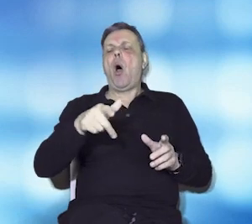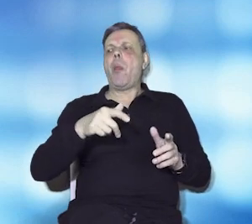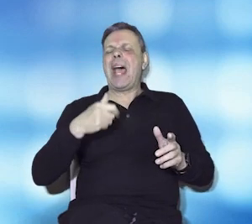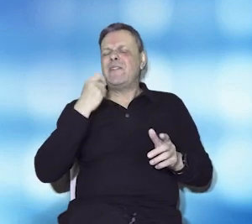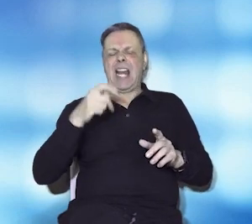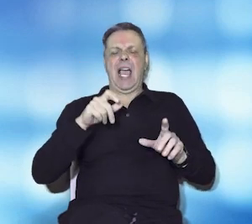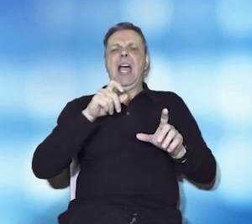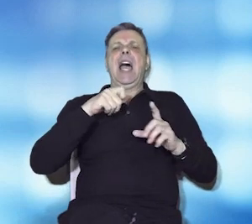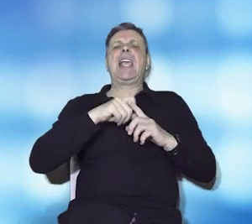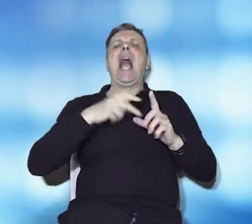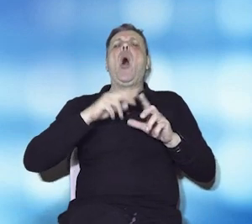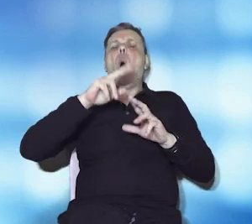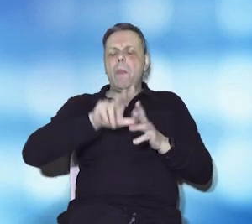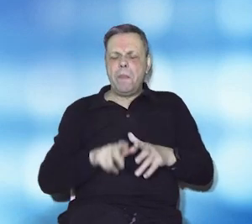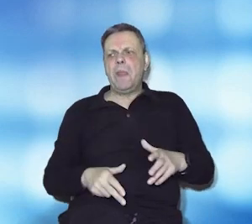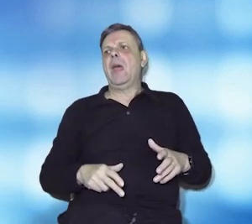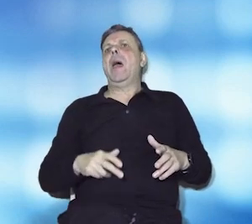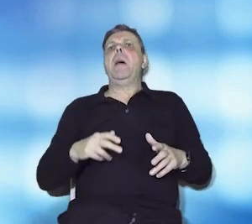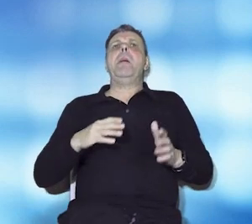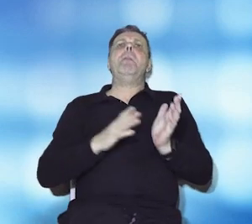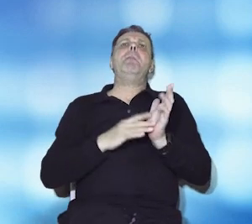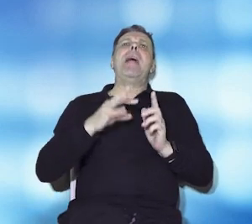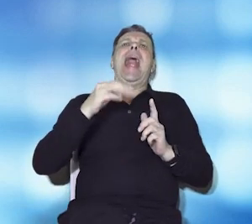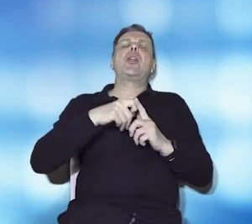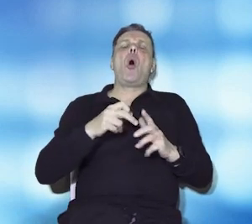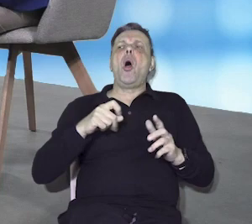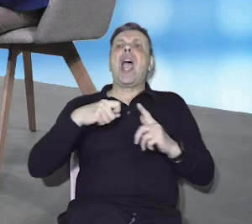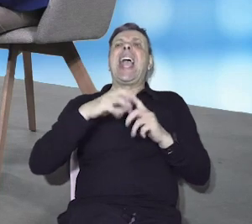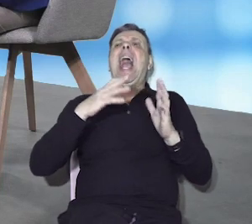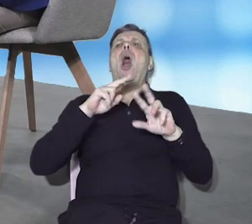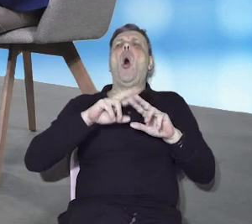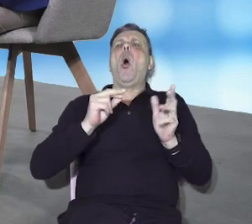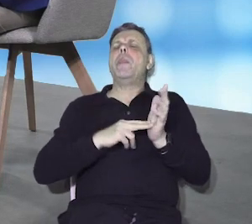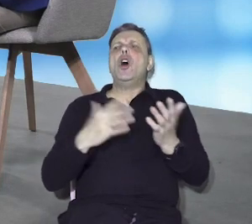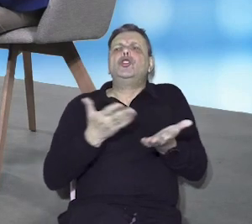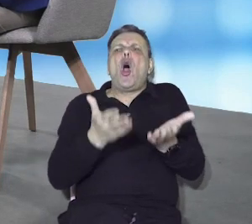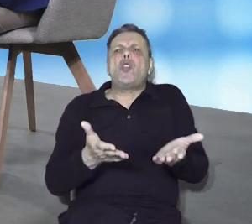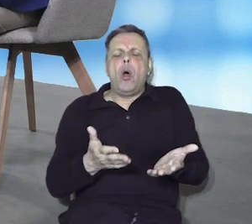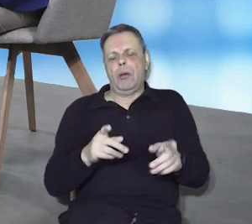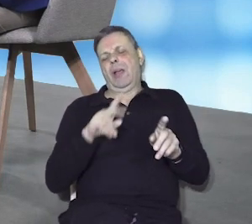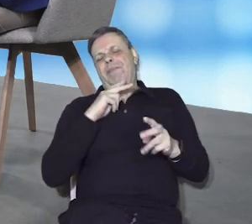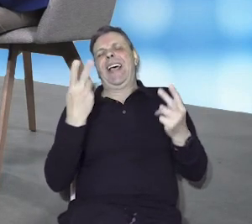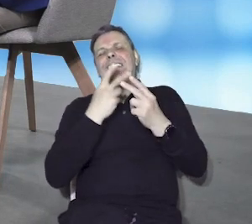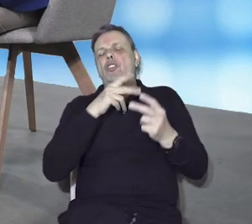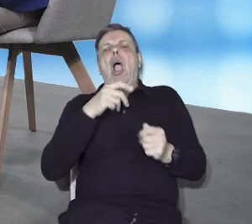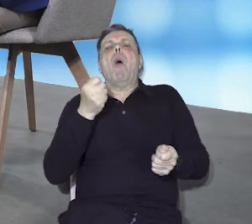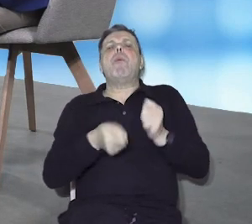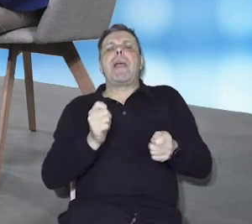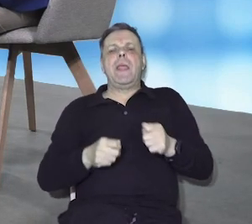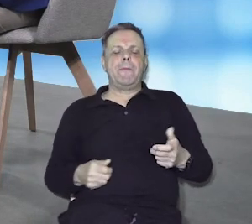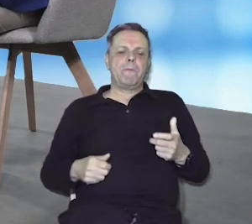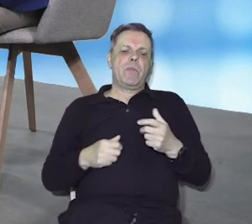je svirat s nama još jedan Marko na kahonu. Što je kahon? Kahon to je jedan kao bubanj, ajmo reći, to je jedna udaraljka. Mislim